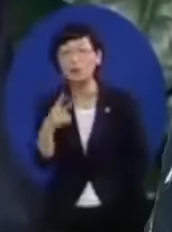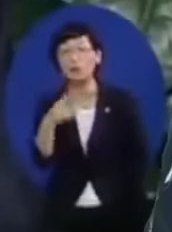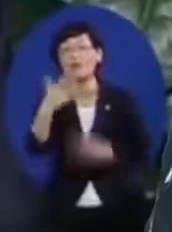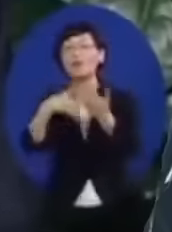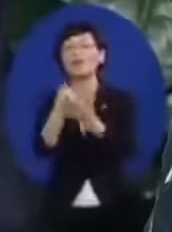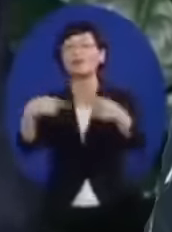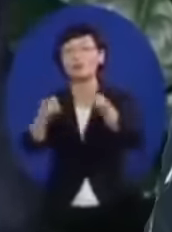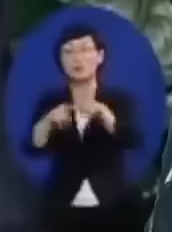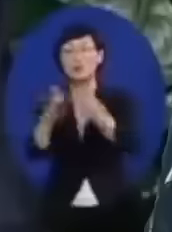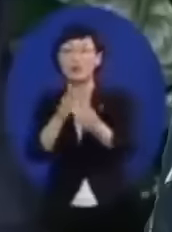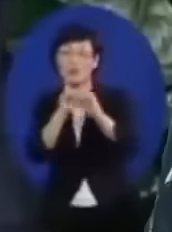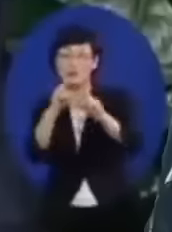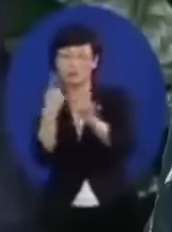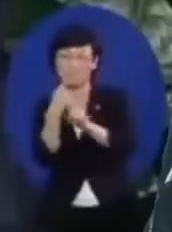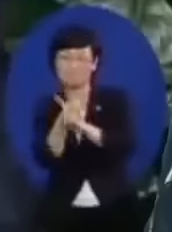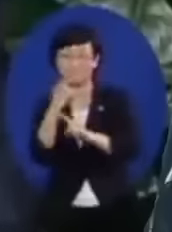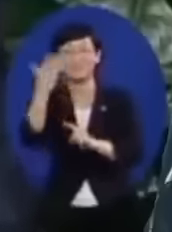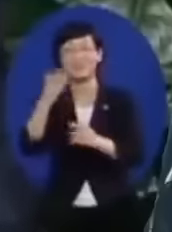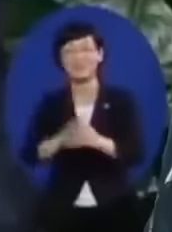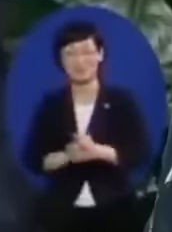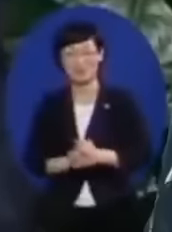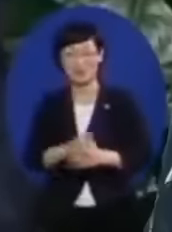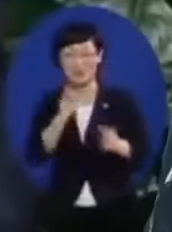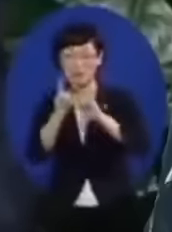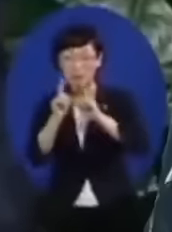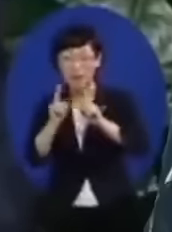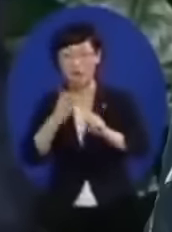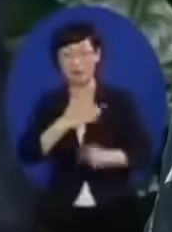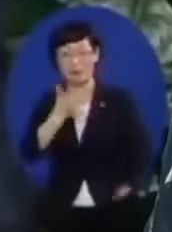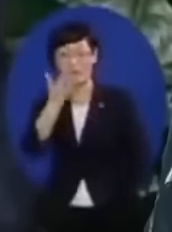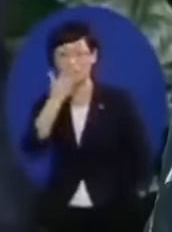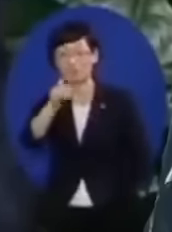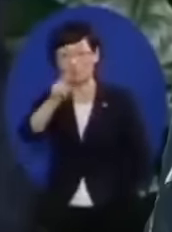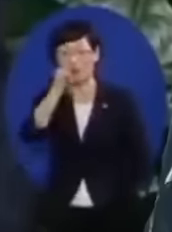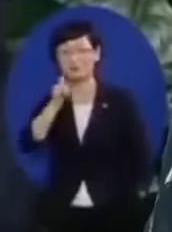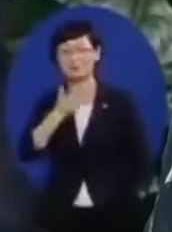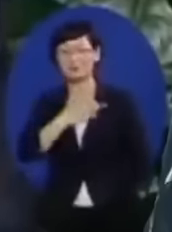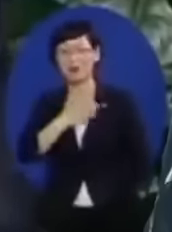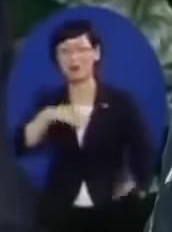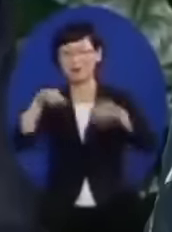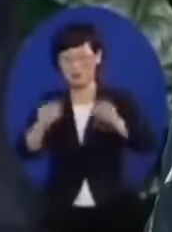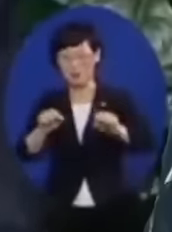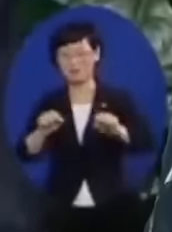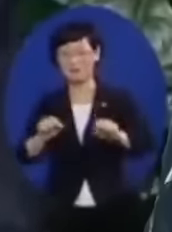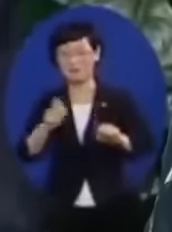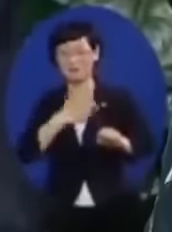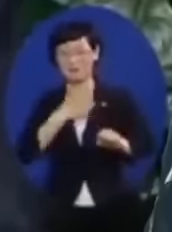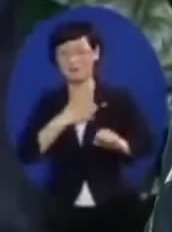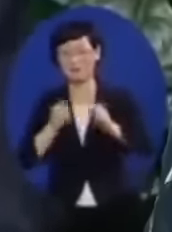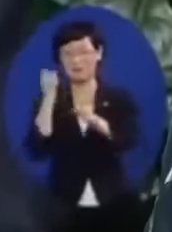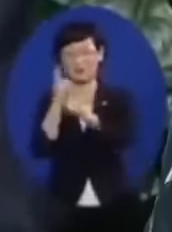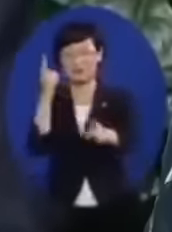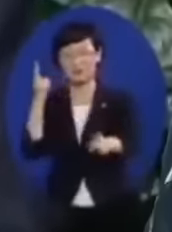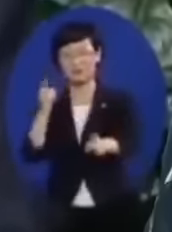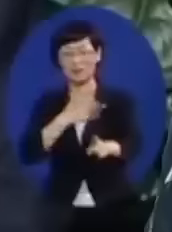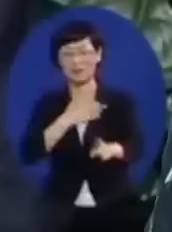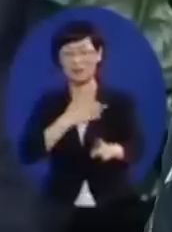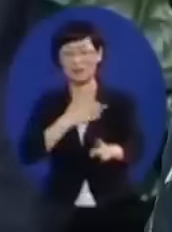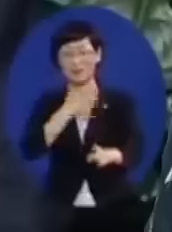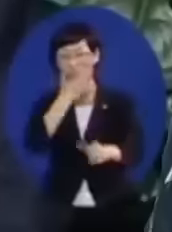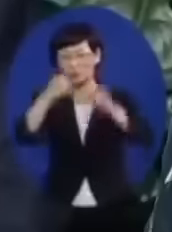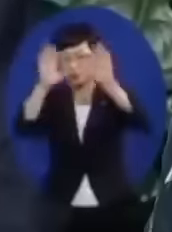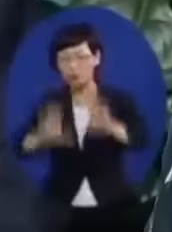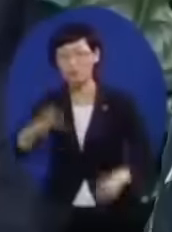계심으로 말이 달라지는 것입니다. 말이 나는 할 수 있다, 나는 산다, 나는 승리한다, 나는